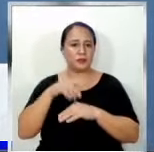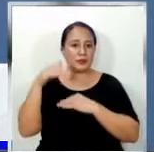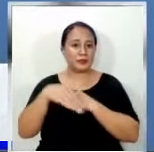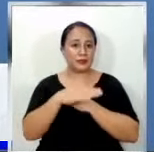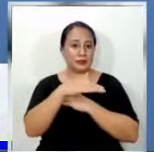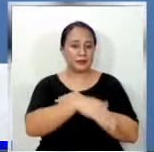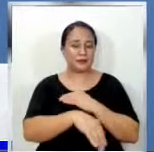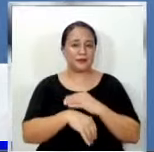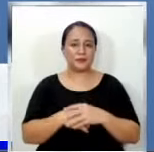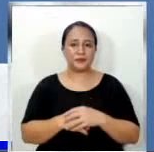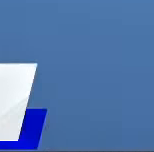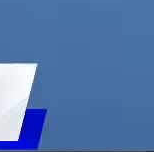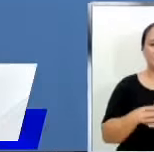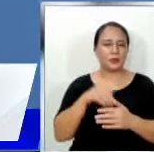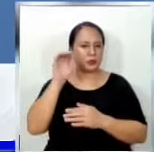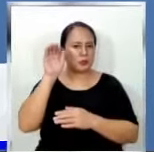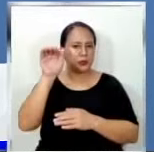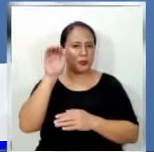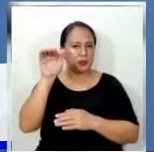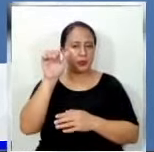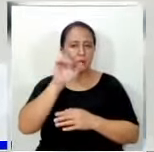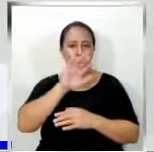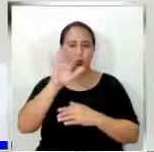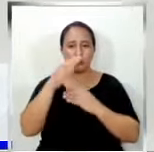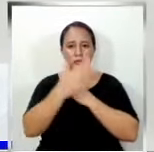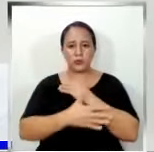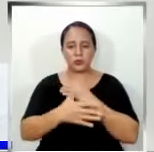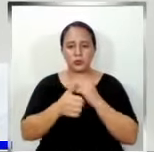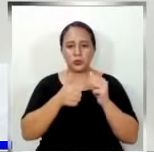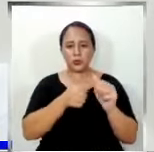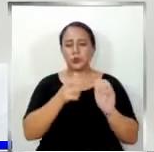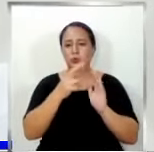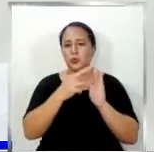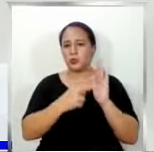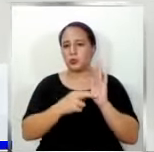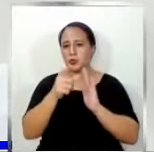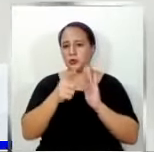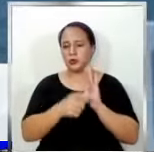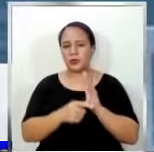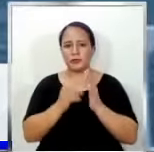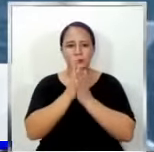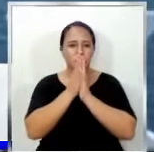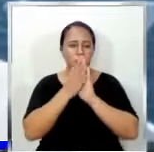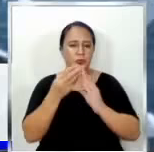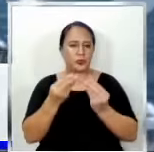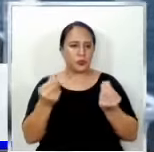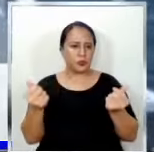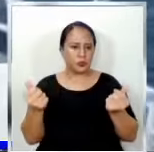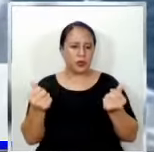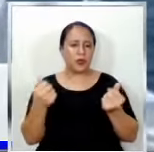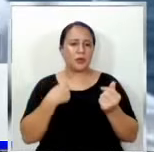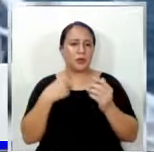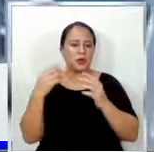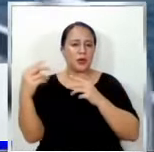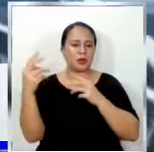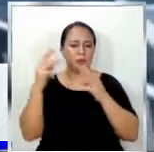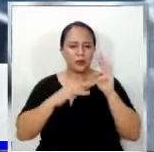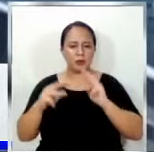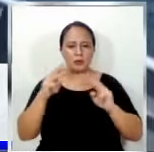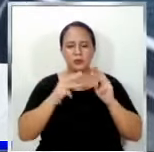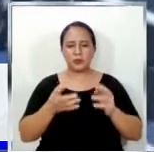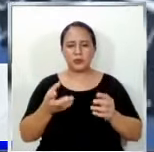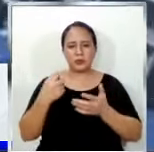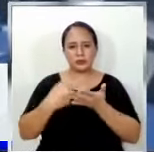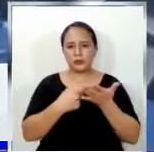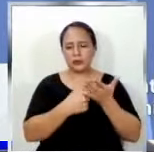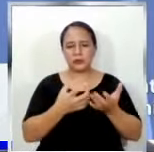at nananawagan sa lahat ng bansa para sundin ang rule of law at ang payapang pagresolba sa mga sigalot at usapin sa teritoryo tulad ng ating